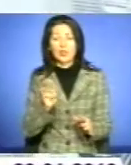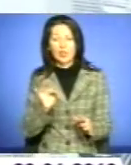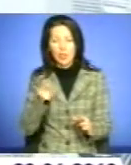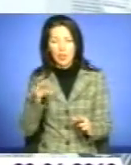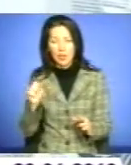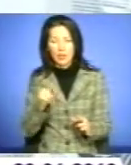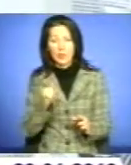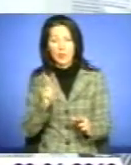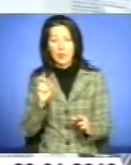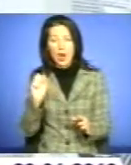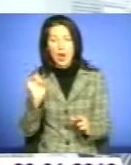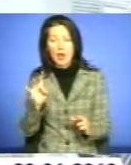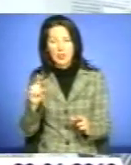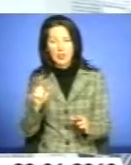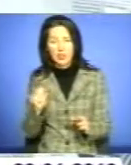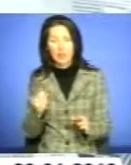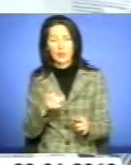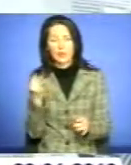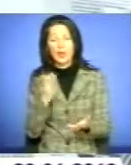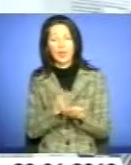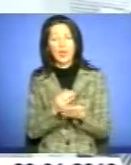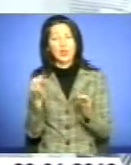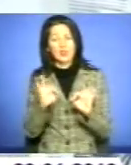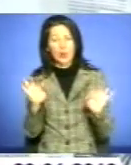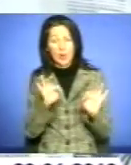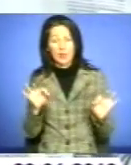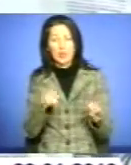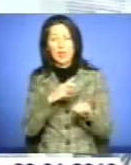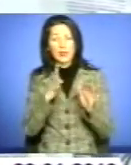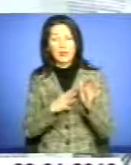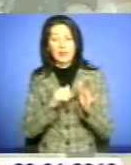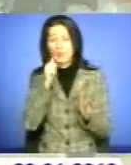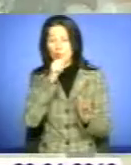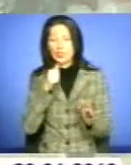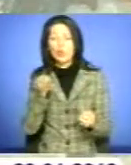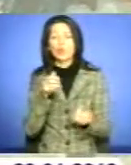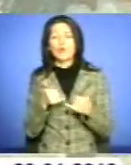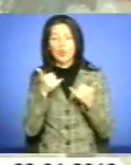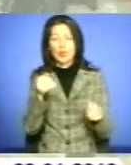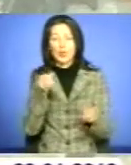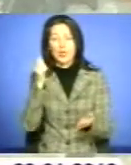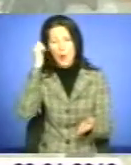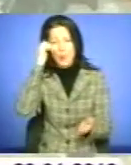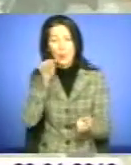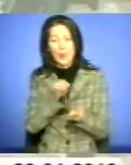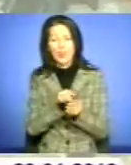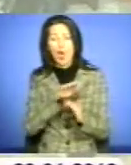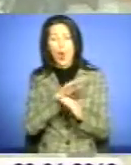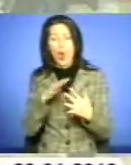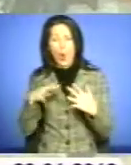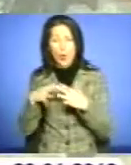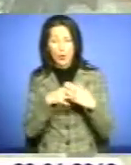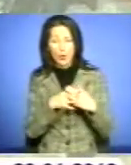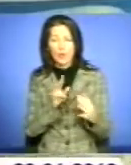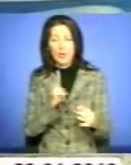є інформація про урочистості з нагоди 19-ї річниці вшанування пам'яті полеглих у бою під Крутами в місті Копичинці, у якій брали участь